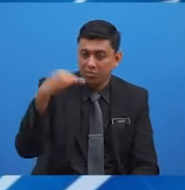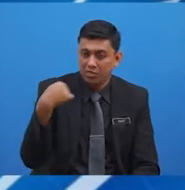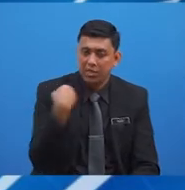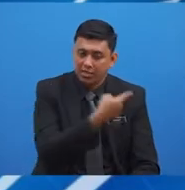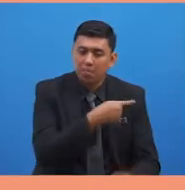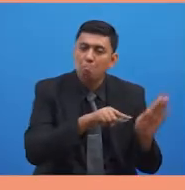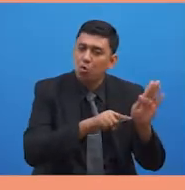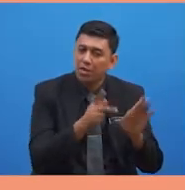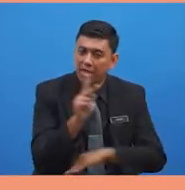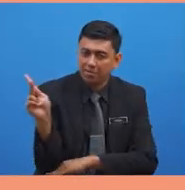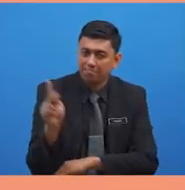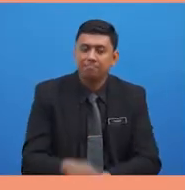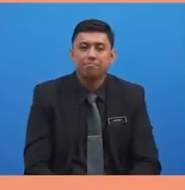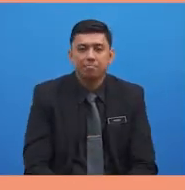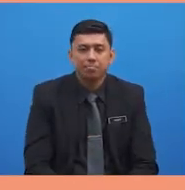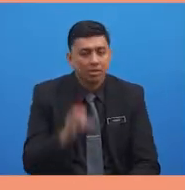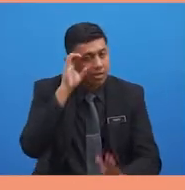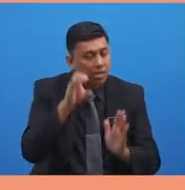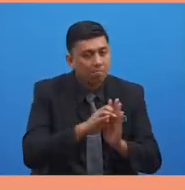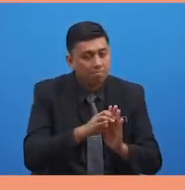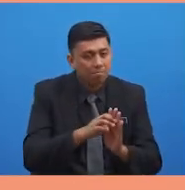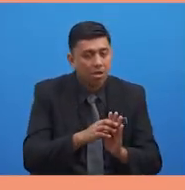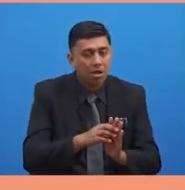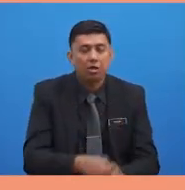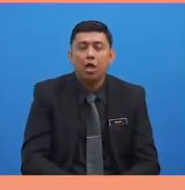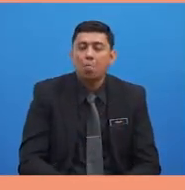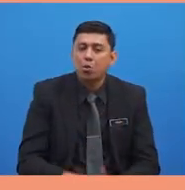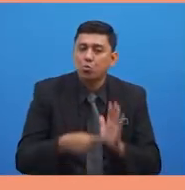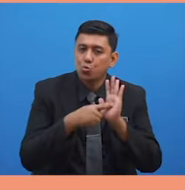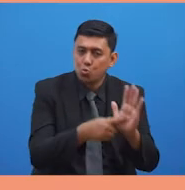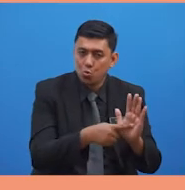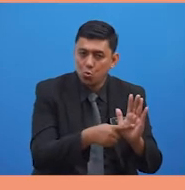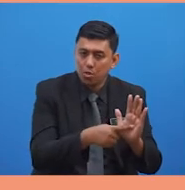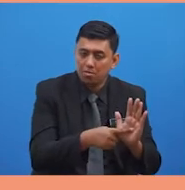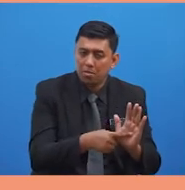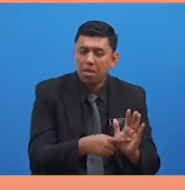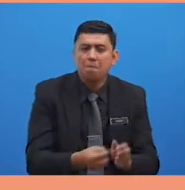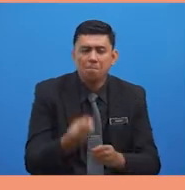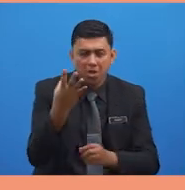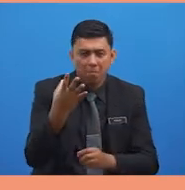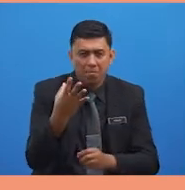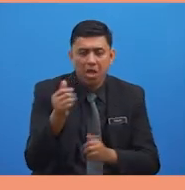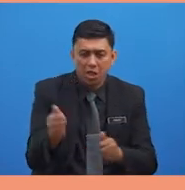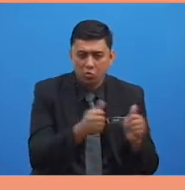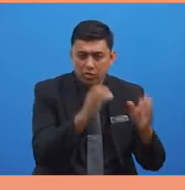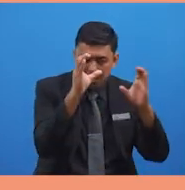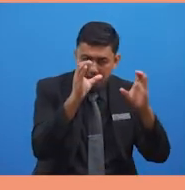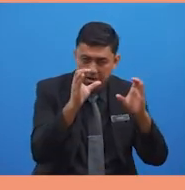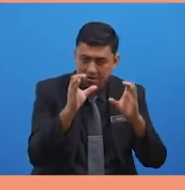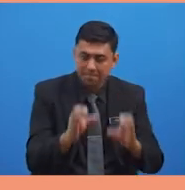Jom kita mulakan. Gambar rajah menunjukkan beberapa segmen atau